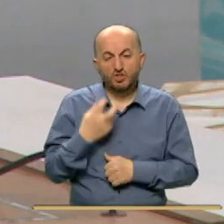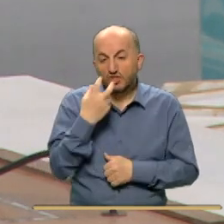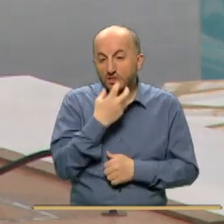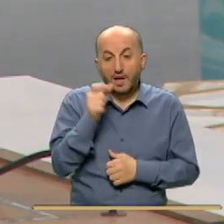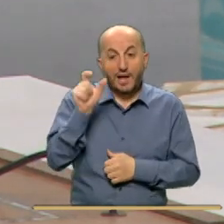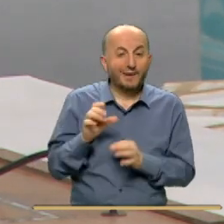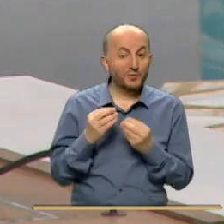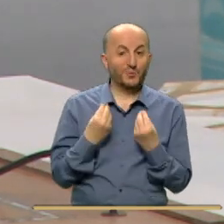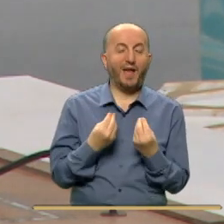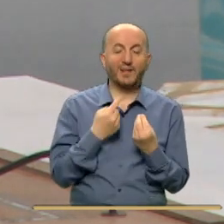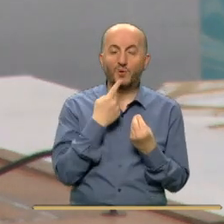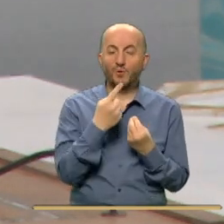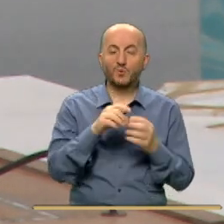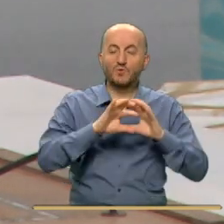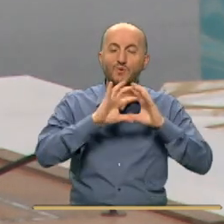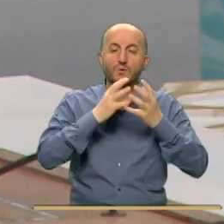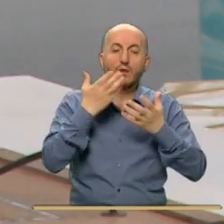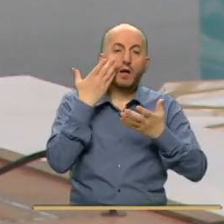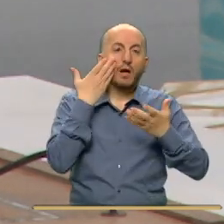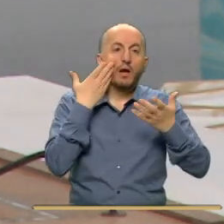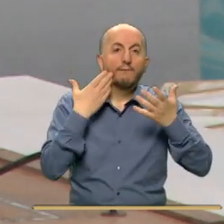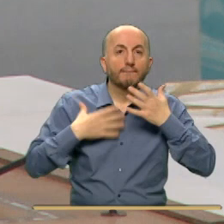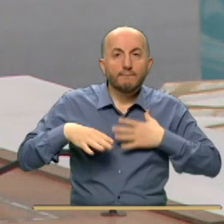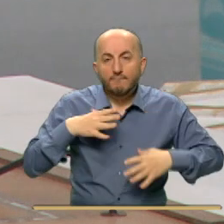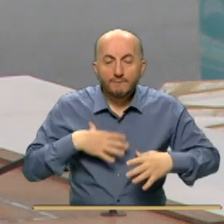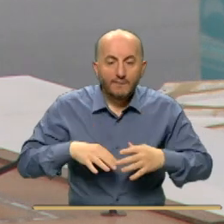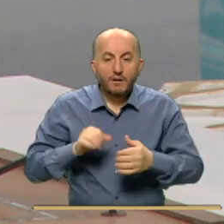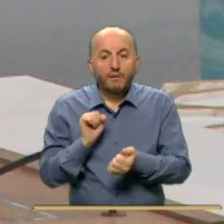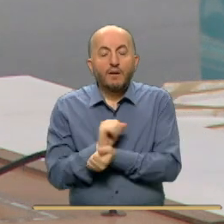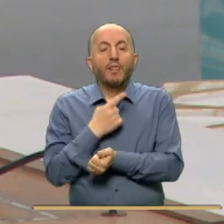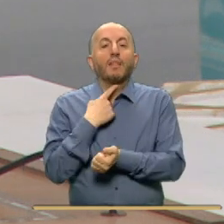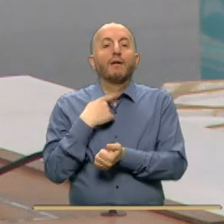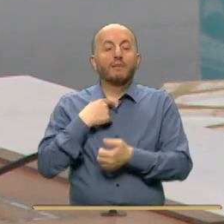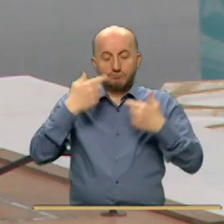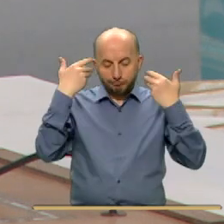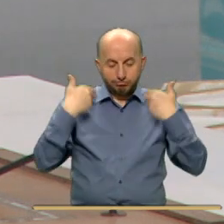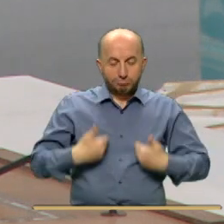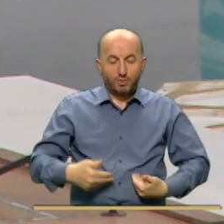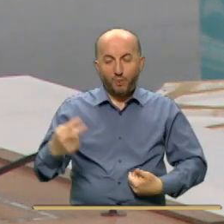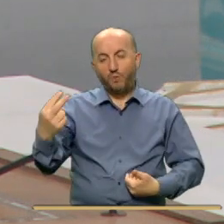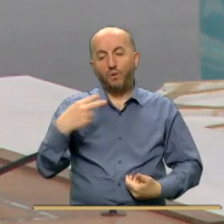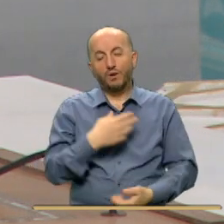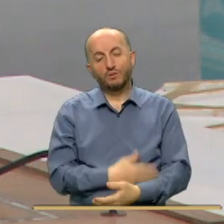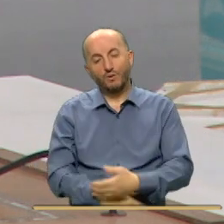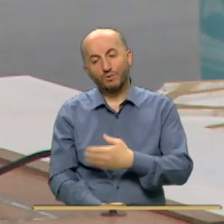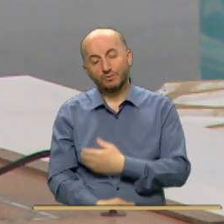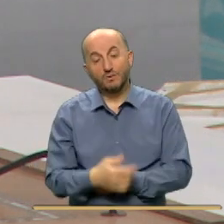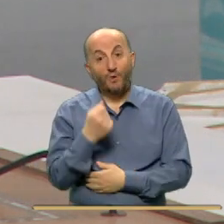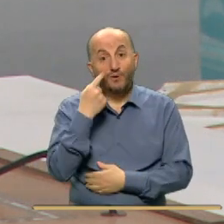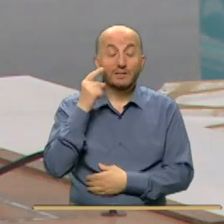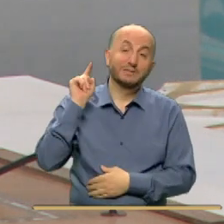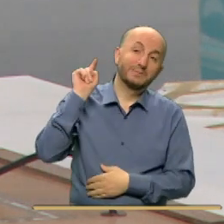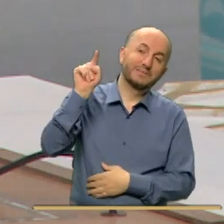diyor. Dünya arzuları kuşattı beni, köle kıldım bu nefsime bedeni. Gör ki yorgun düştüm, özledim